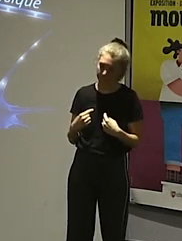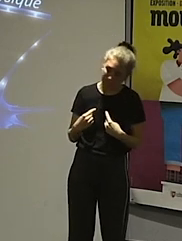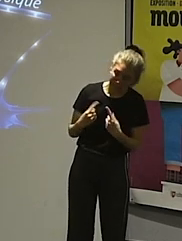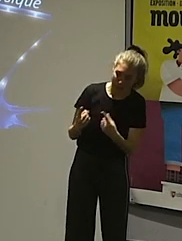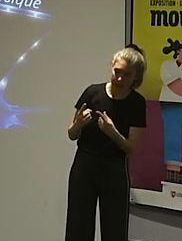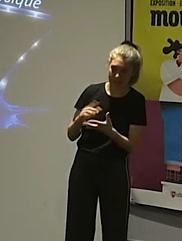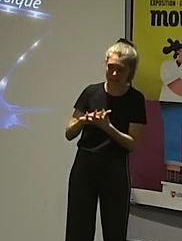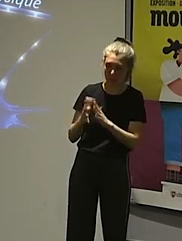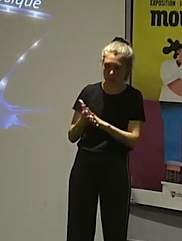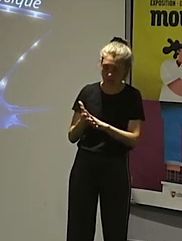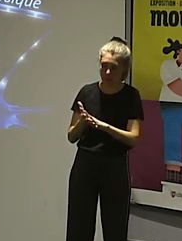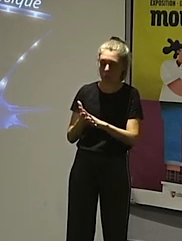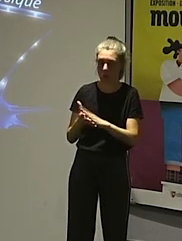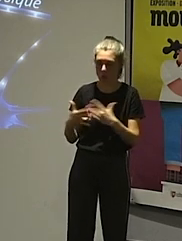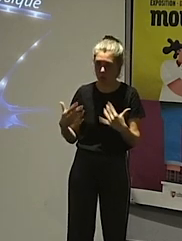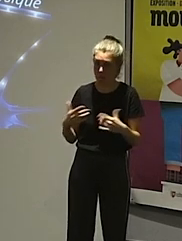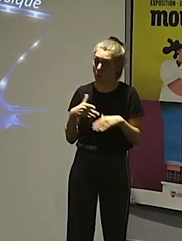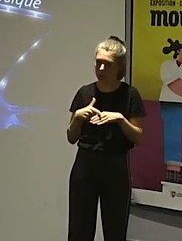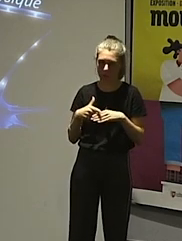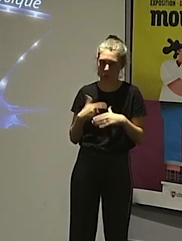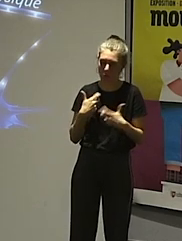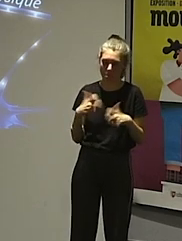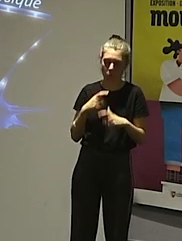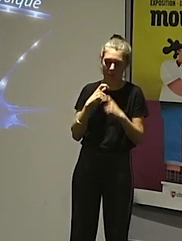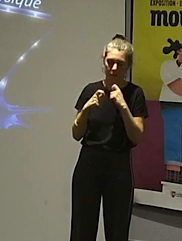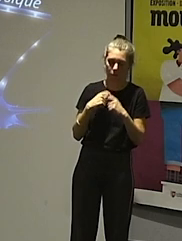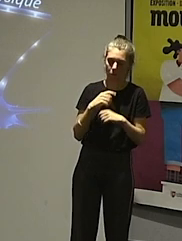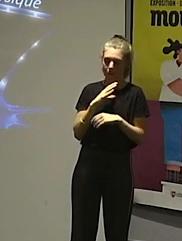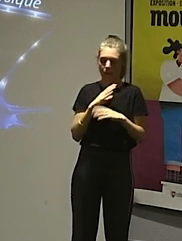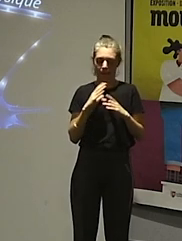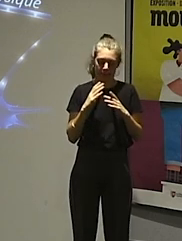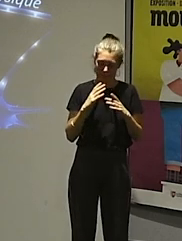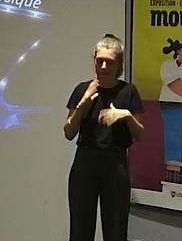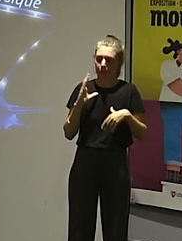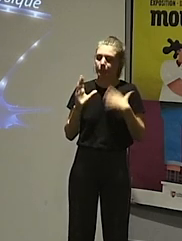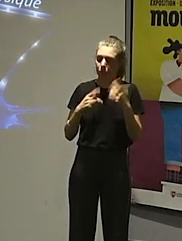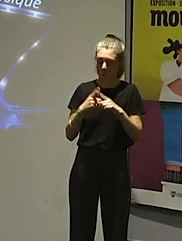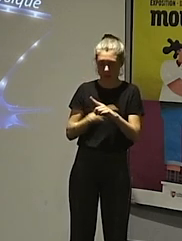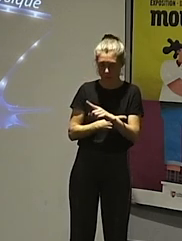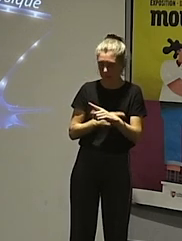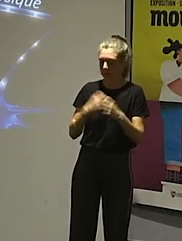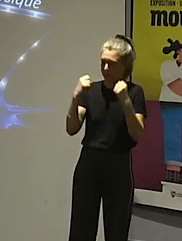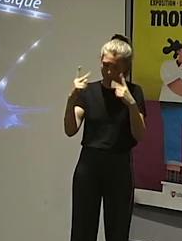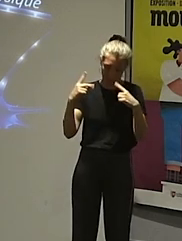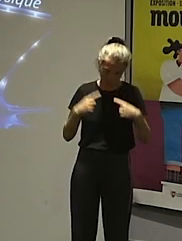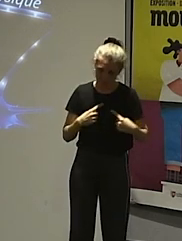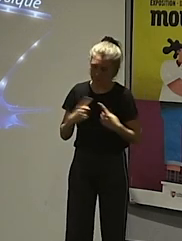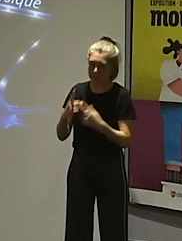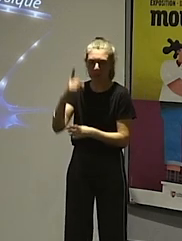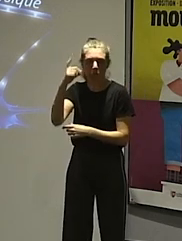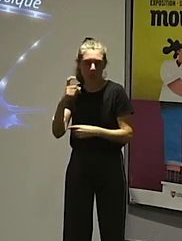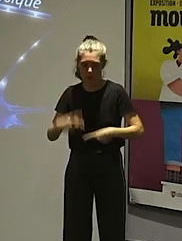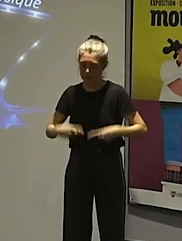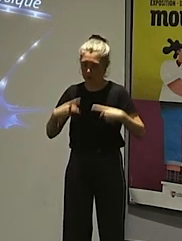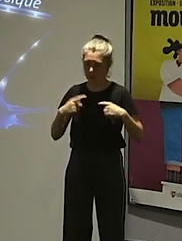J'avais fait le vide autour de moi. Et puis, petit à petit, j'ai pris l'habitude de venir aux ateliers cordage. J'ai commencé par la gym douce.